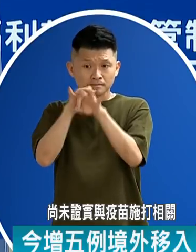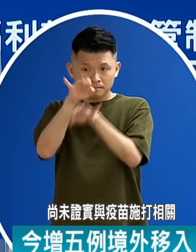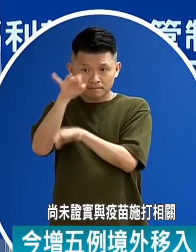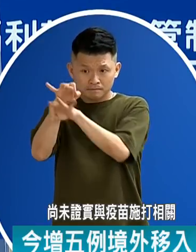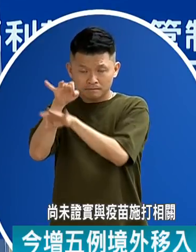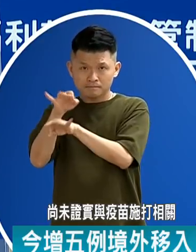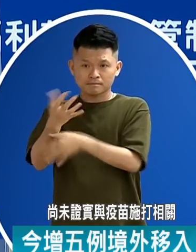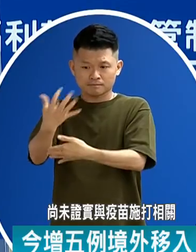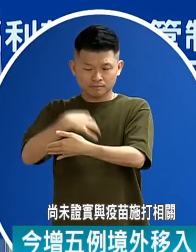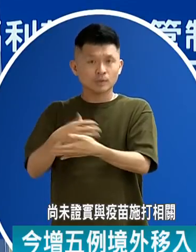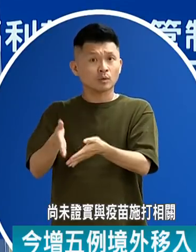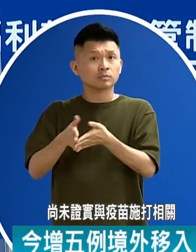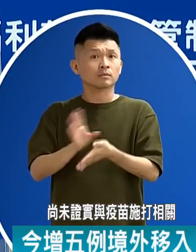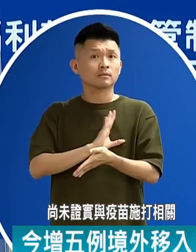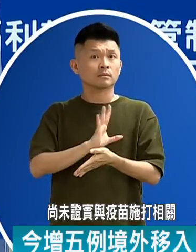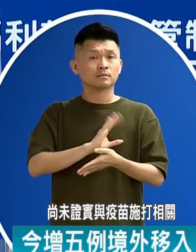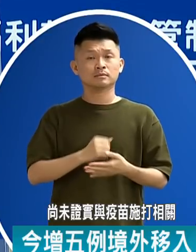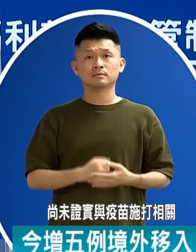列起来。